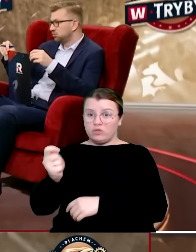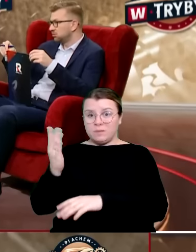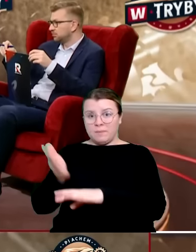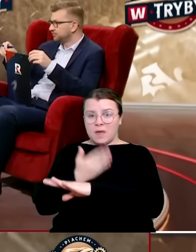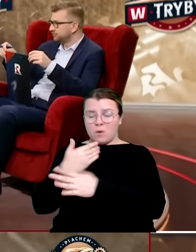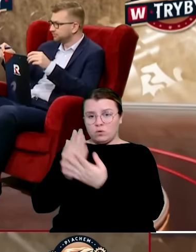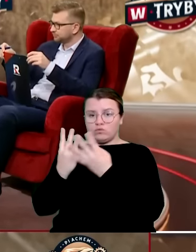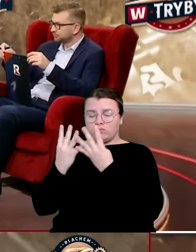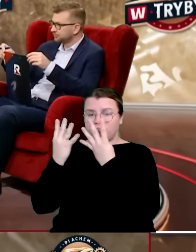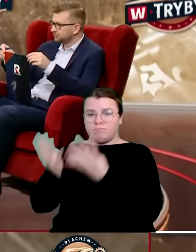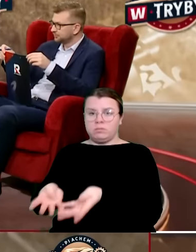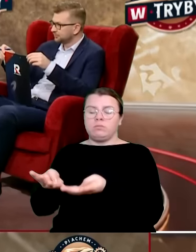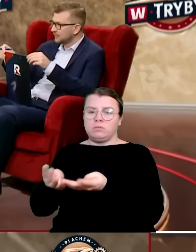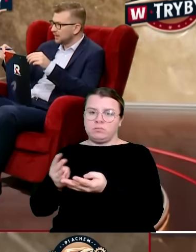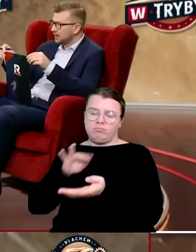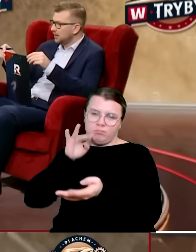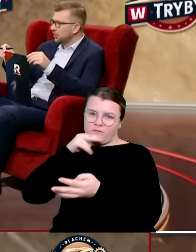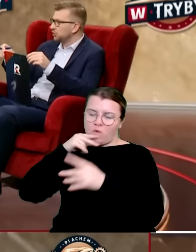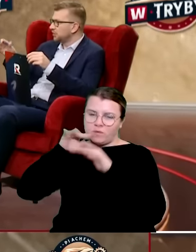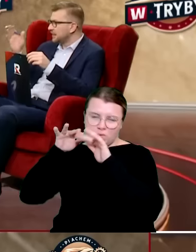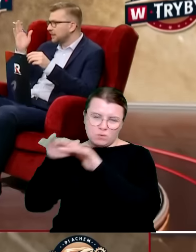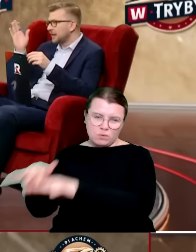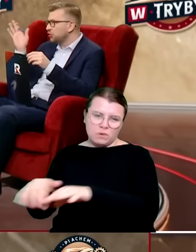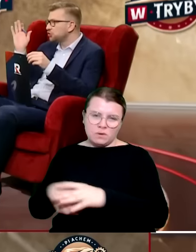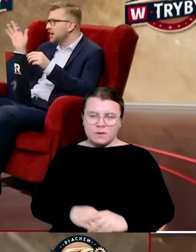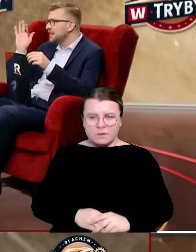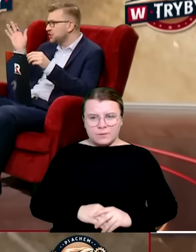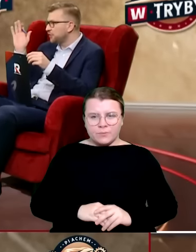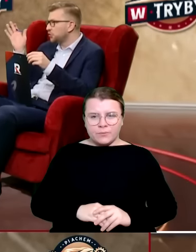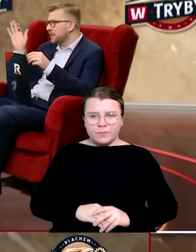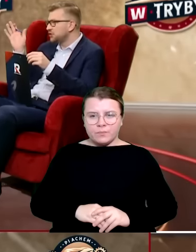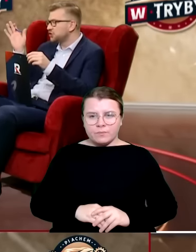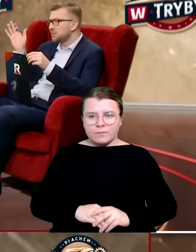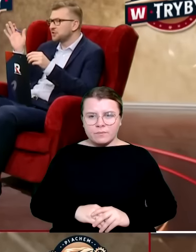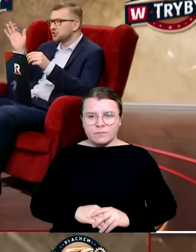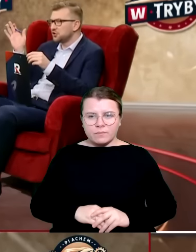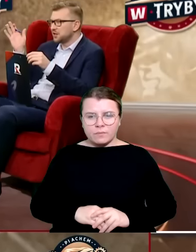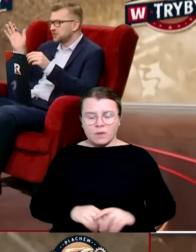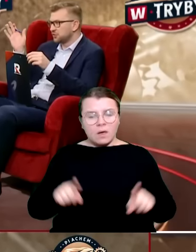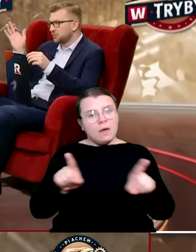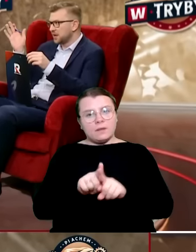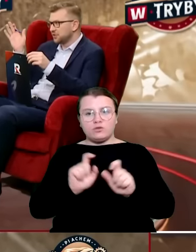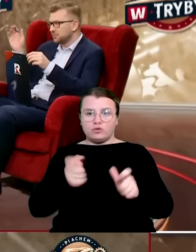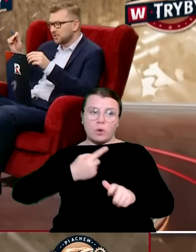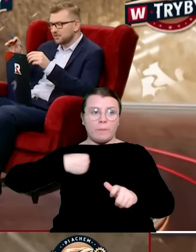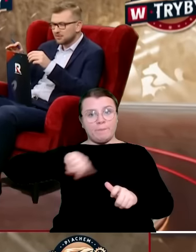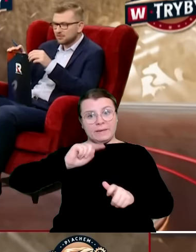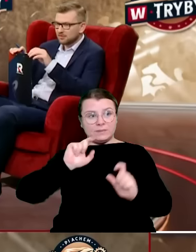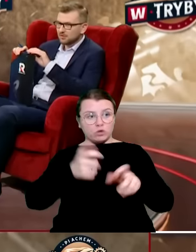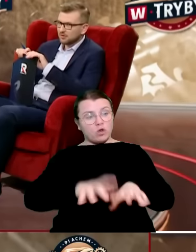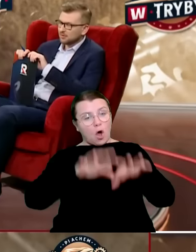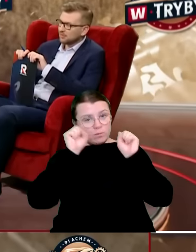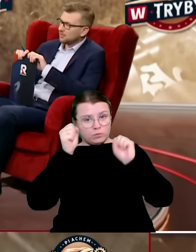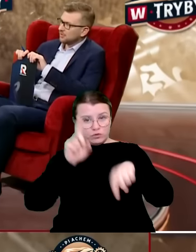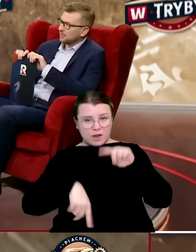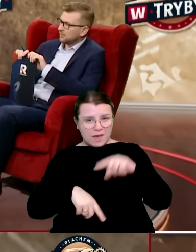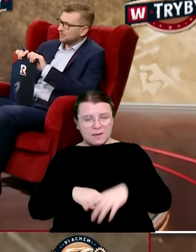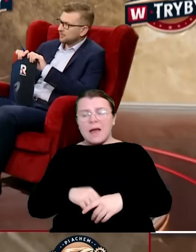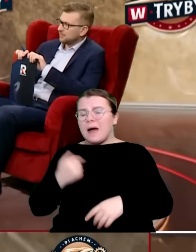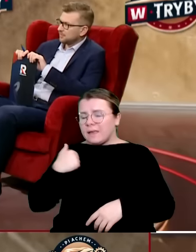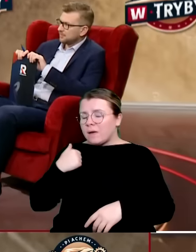bo ja rozmawiałem przy tej tamie właśnie, akurat spotkałem i tutaj tego inżyniera, już nie da się wytłumaczyć, że my coś źle zrozumieliśmy. Inżyniera budowlanego od właśnie